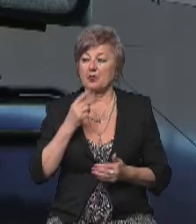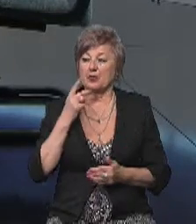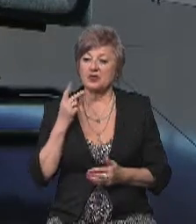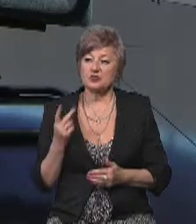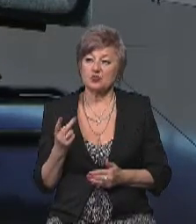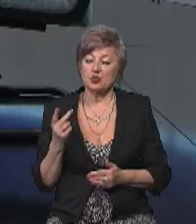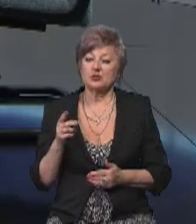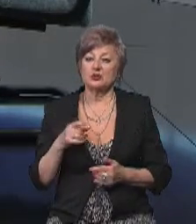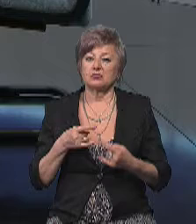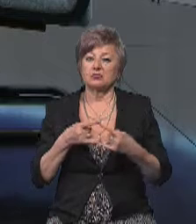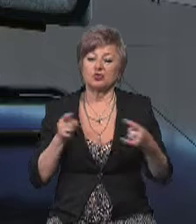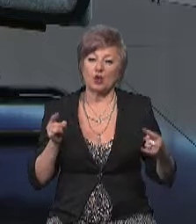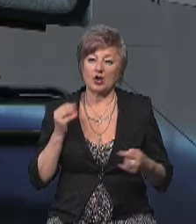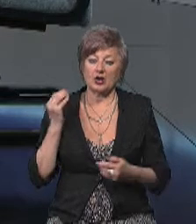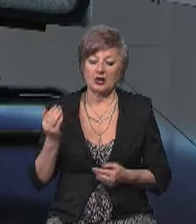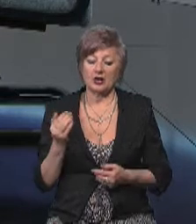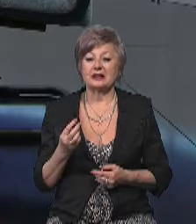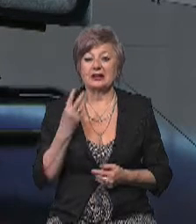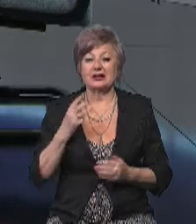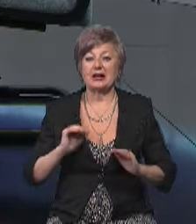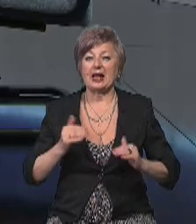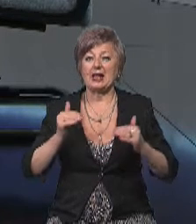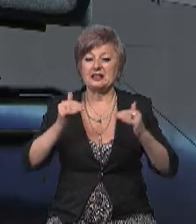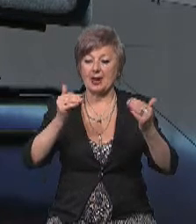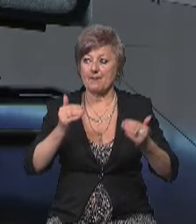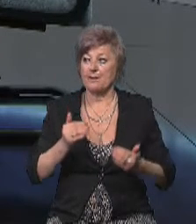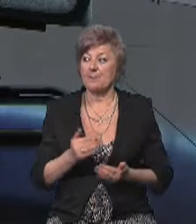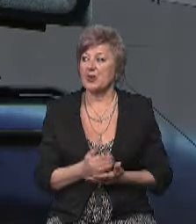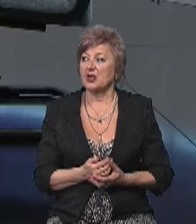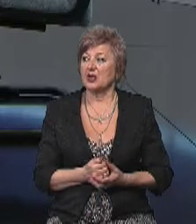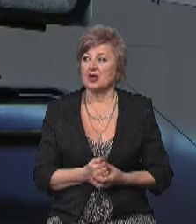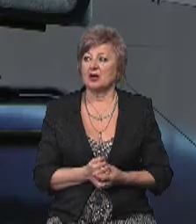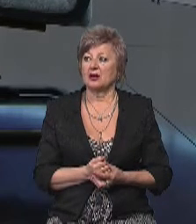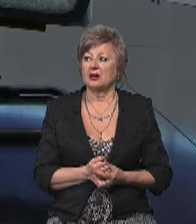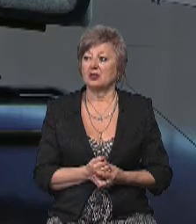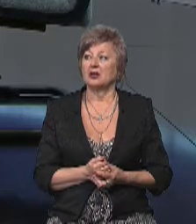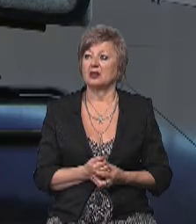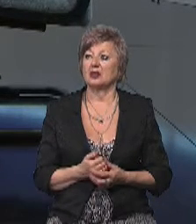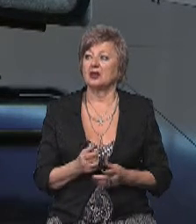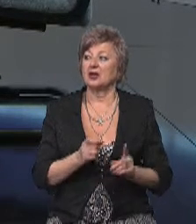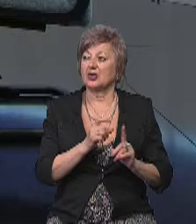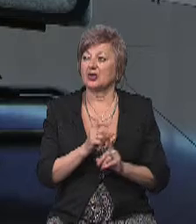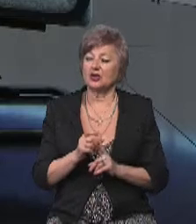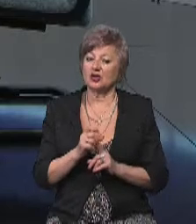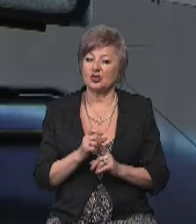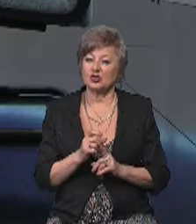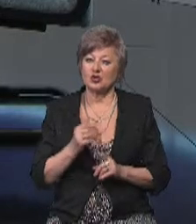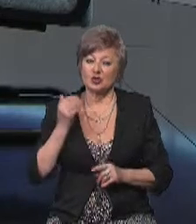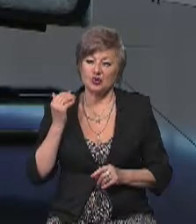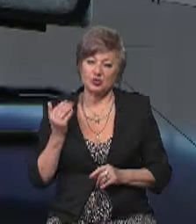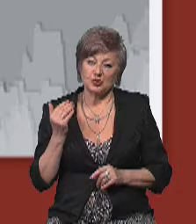на екран якраз скріни оцих трьох етапів. Журналістика даних, тексти org.ua, вони